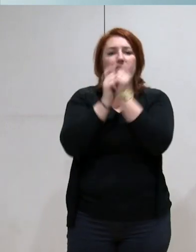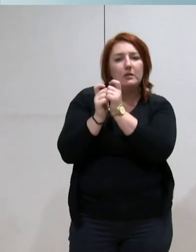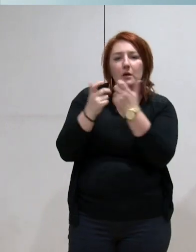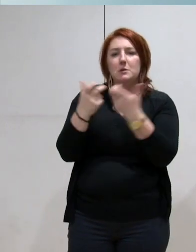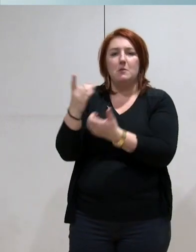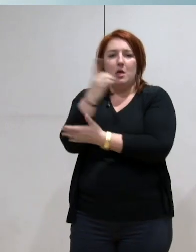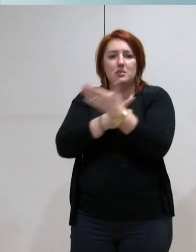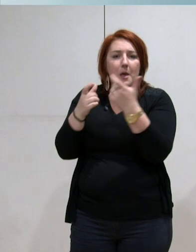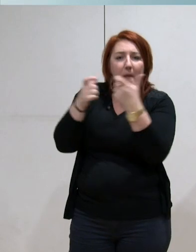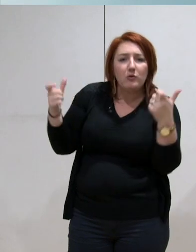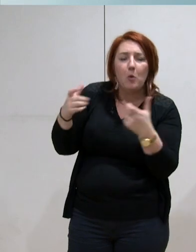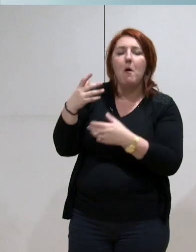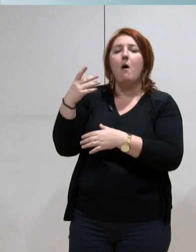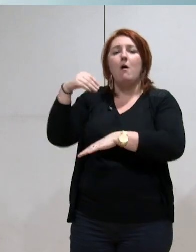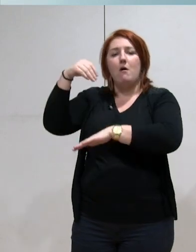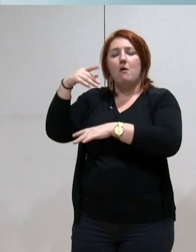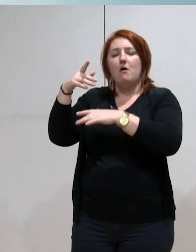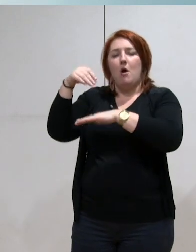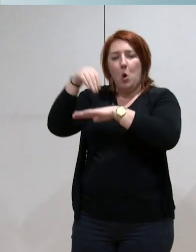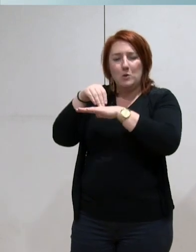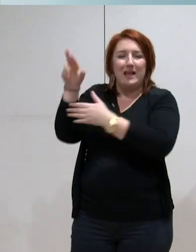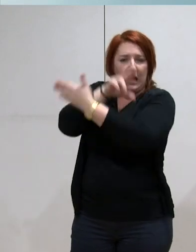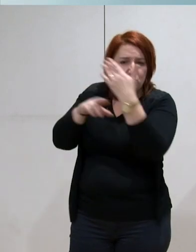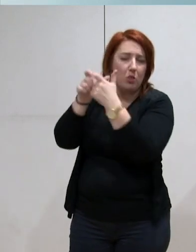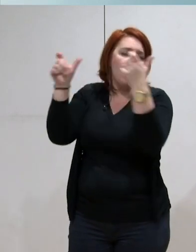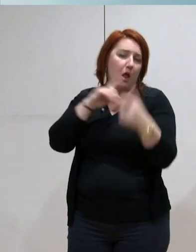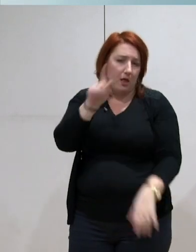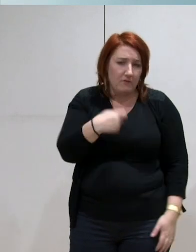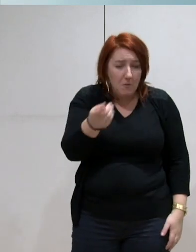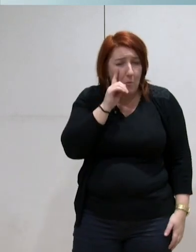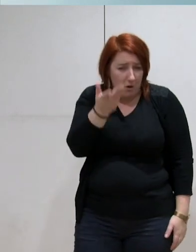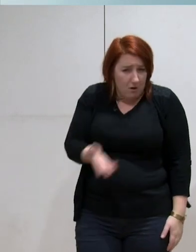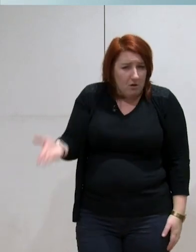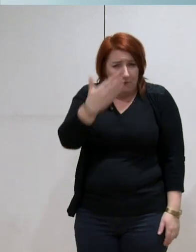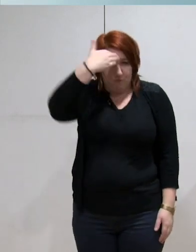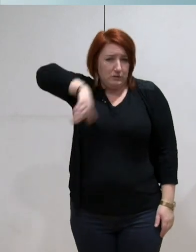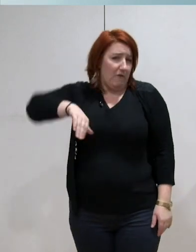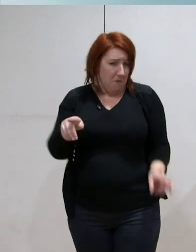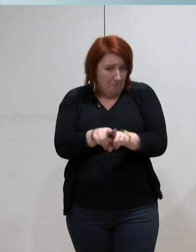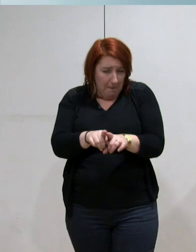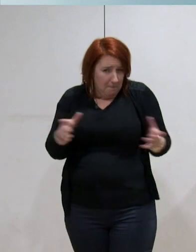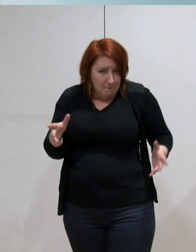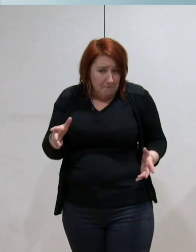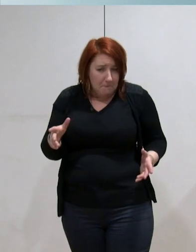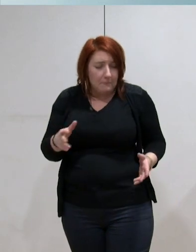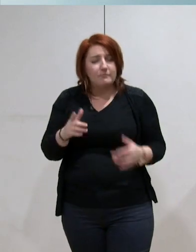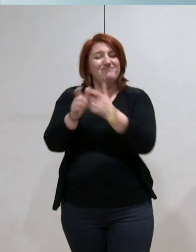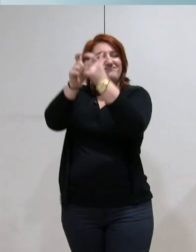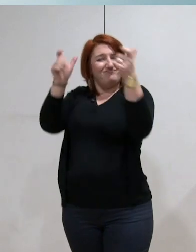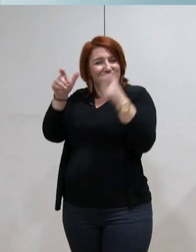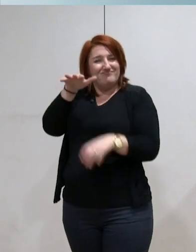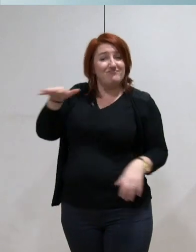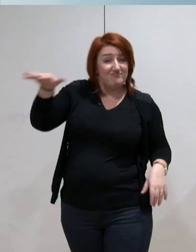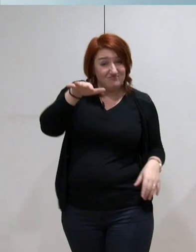départements et régions en tête bien évidemment car vous le savez comme moi ces collectivités locales sont elles aussi frappé de plein